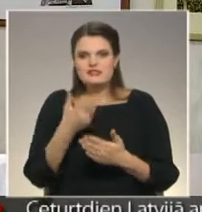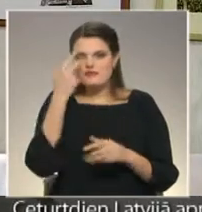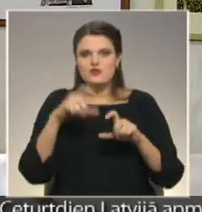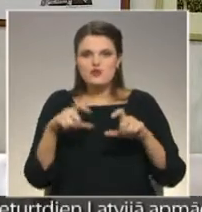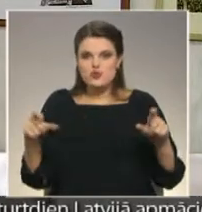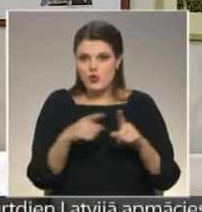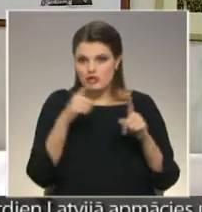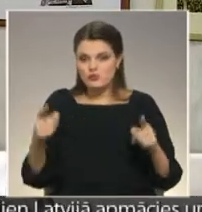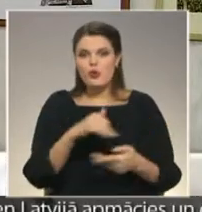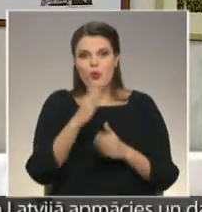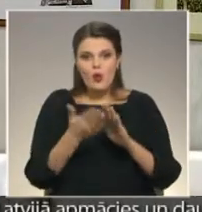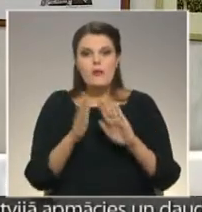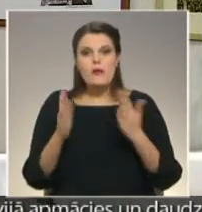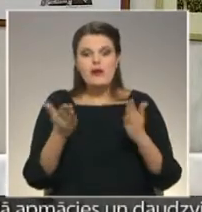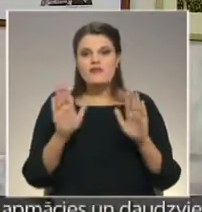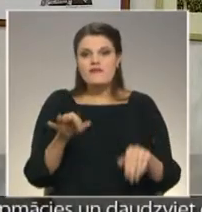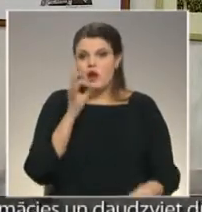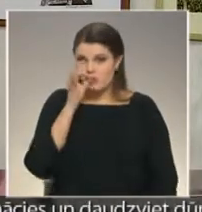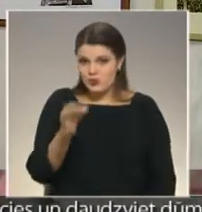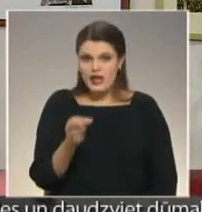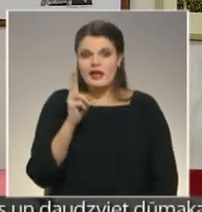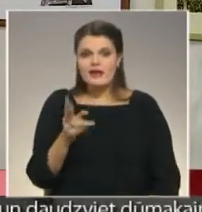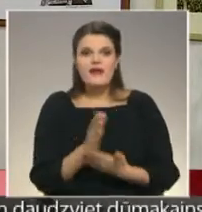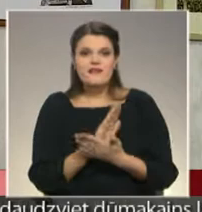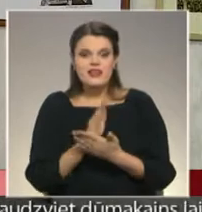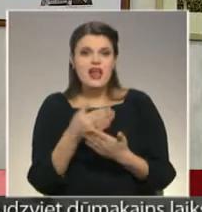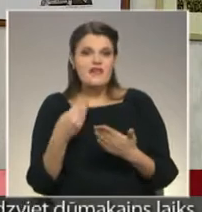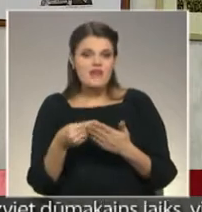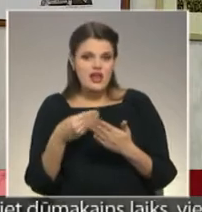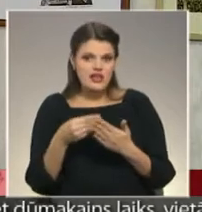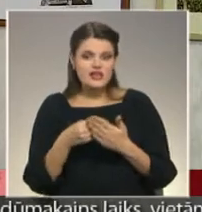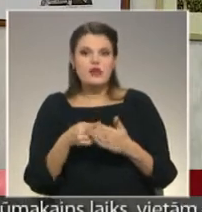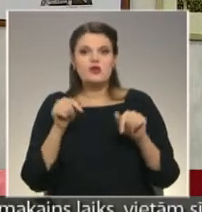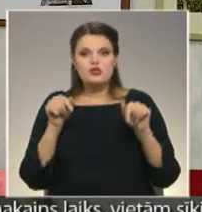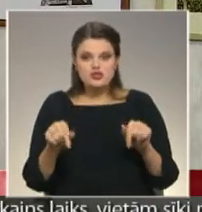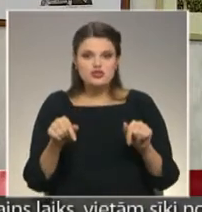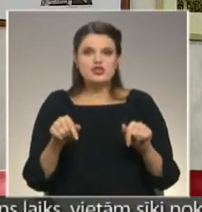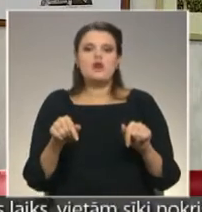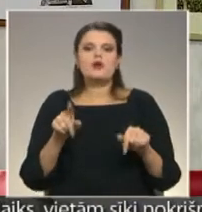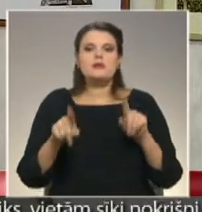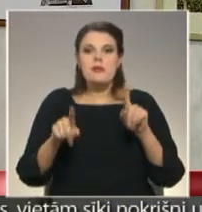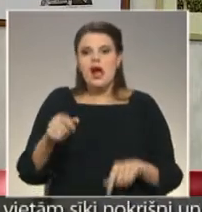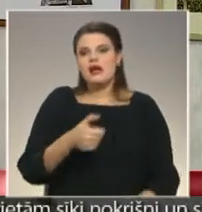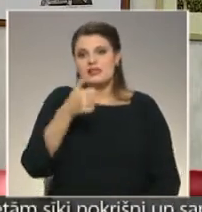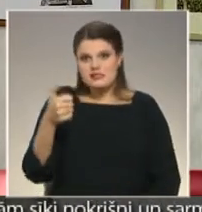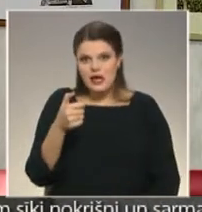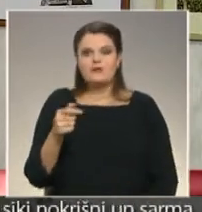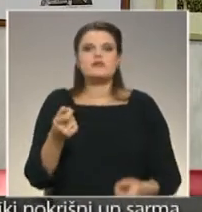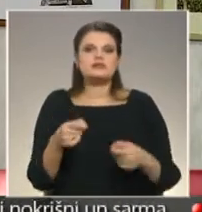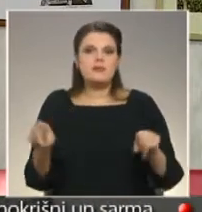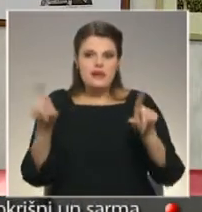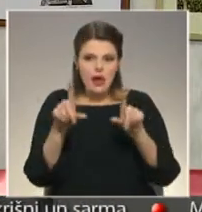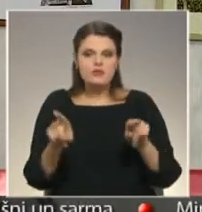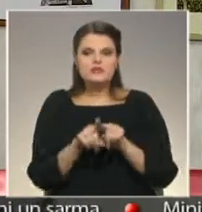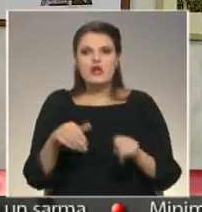vidusskolas posmā kopumā, bet es varu pateikt, ka vidējais vērtējums ir šajos pāris gados audzis, un